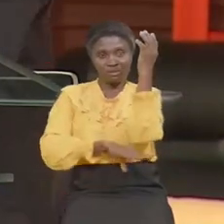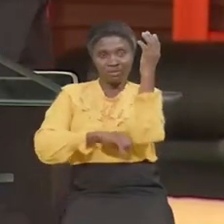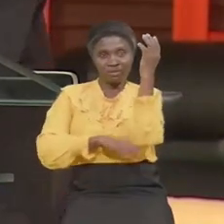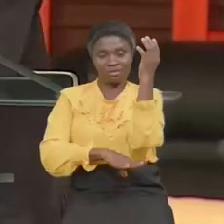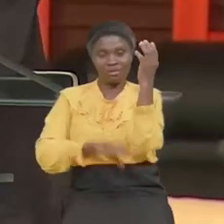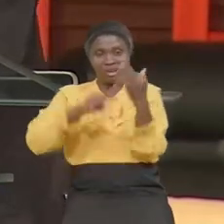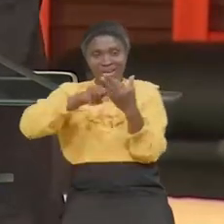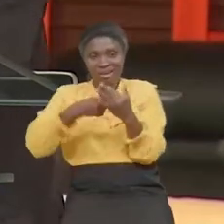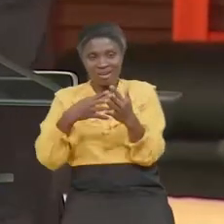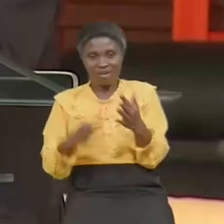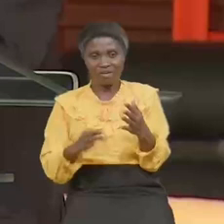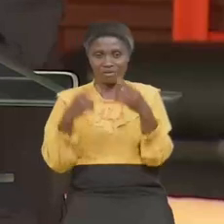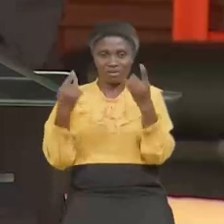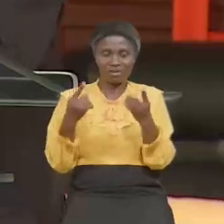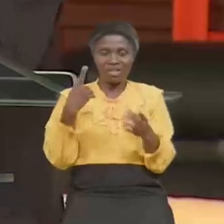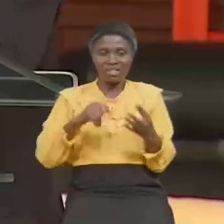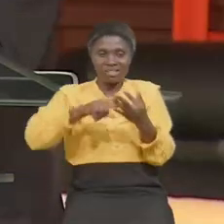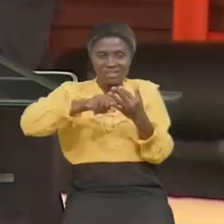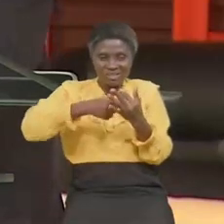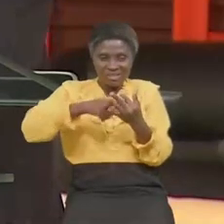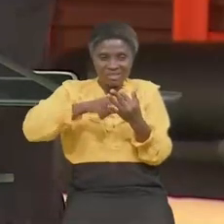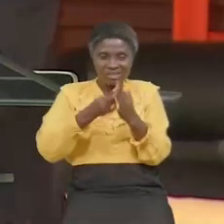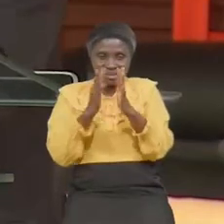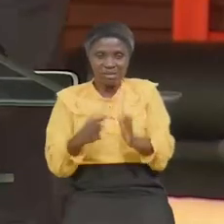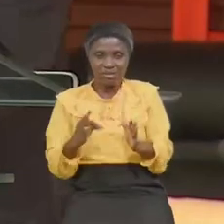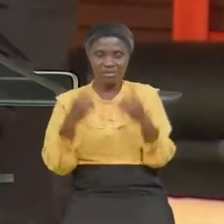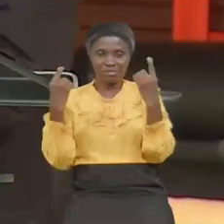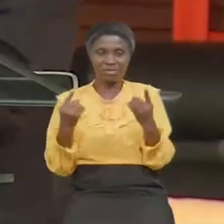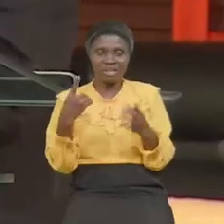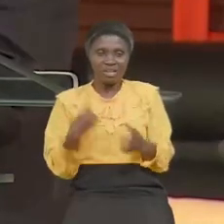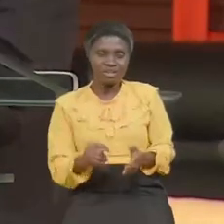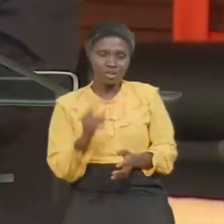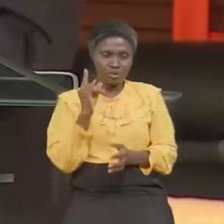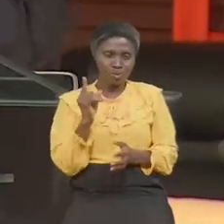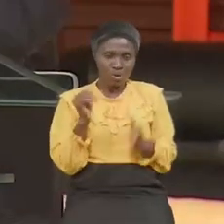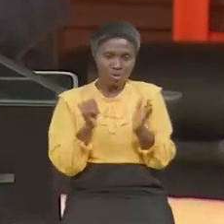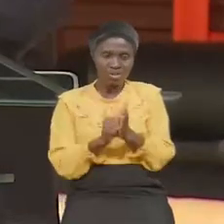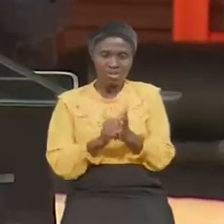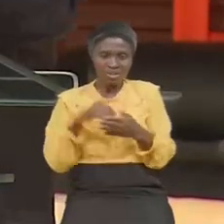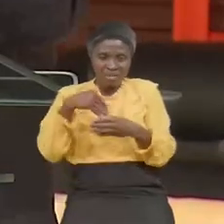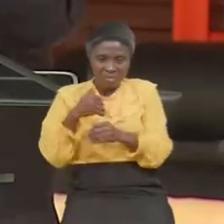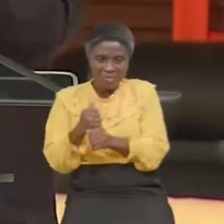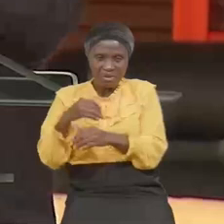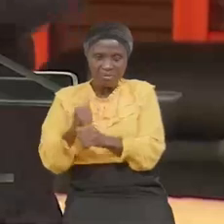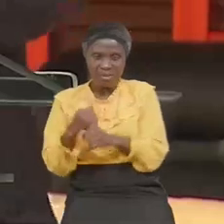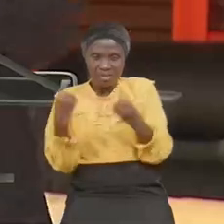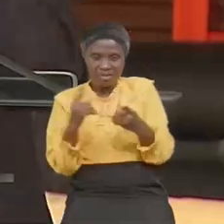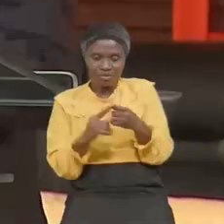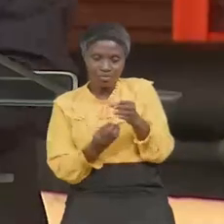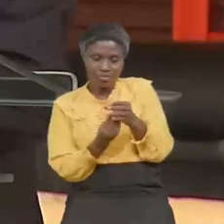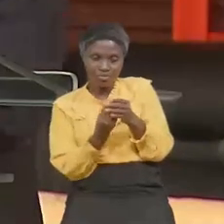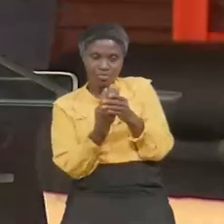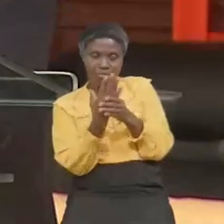le générateur du péché, ce qui fabrique le péché et fait germer le péché